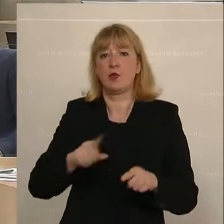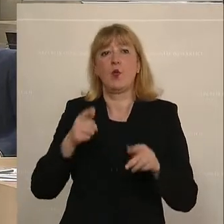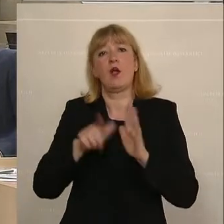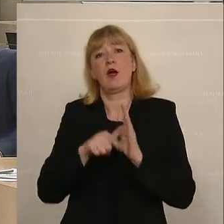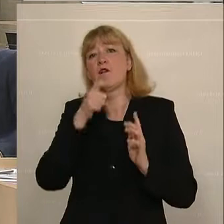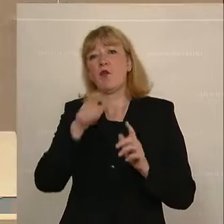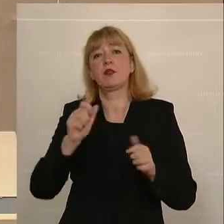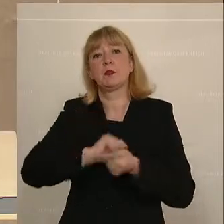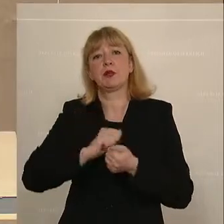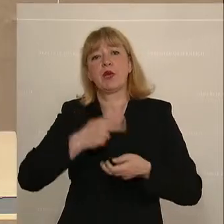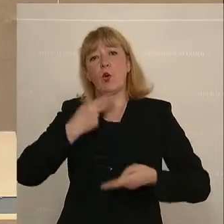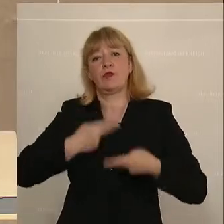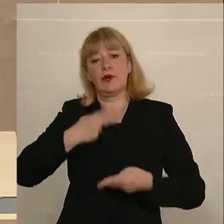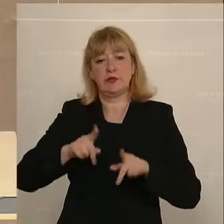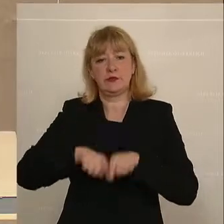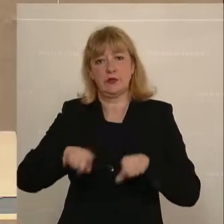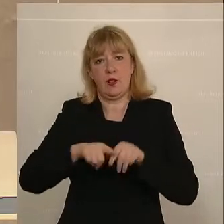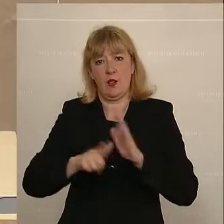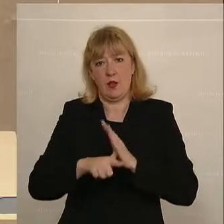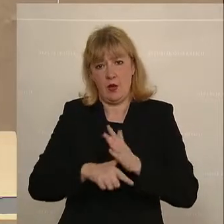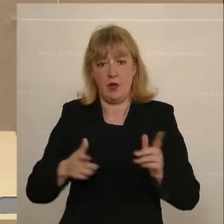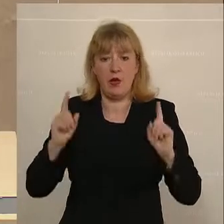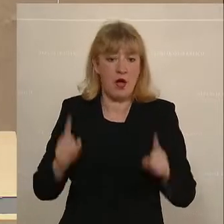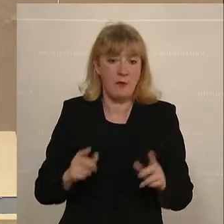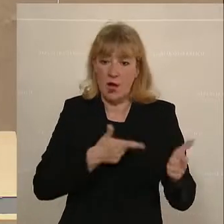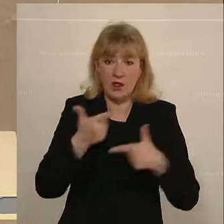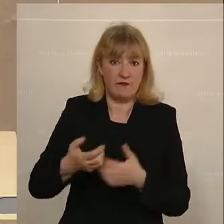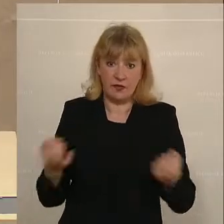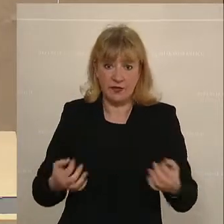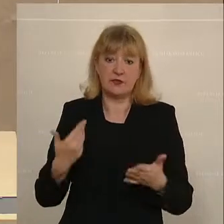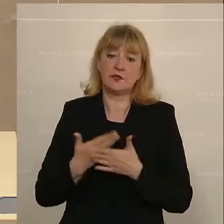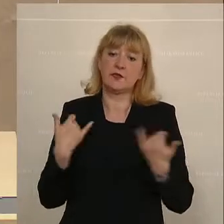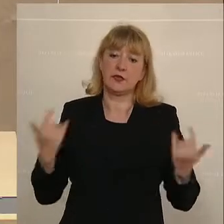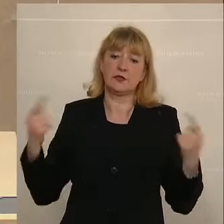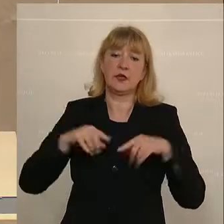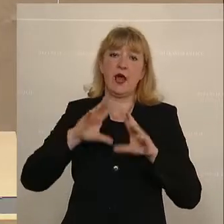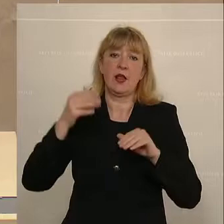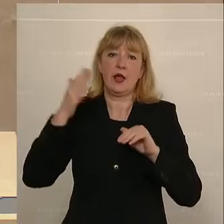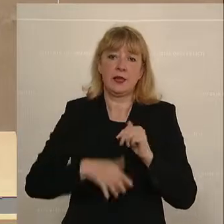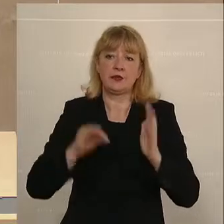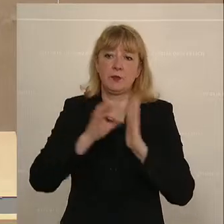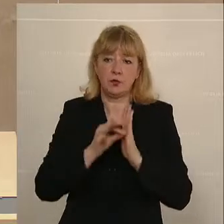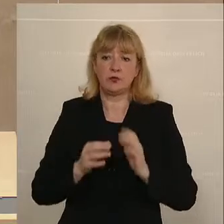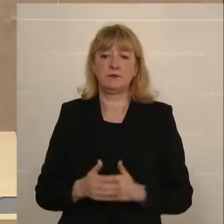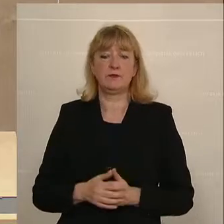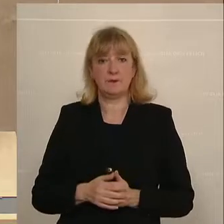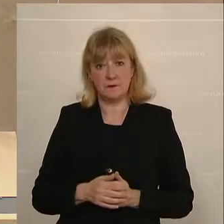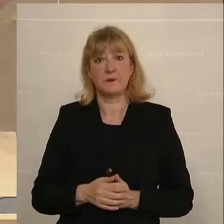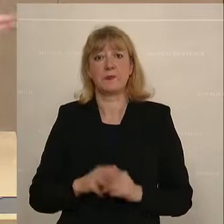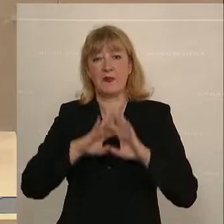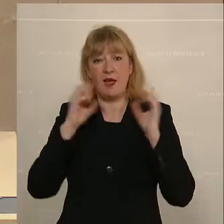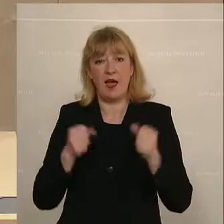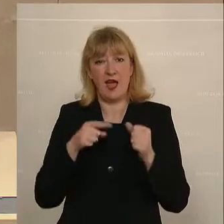schönen Pressekonferenzen bleiben und dann aber nicht liefern. Und jetzt komme ich auch schon zu meinem allerletzten Punkt. Denn all